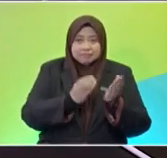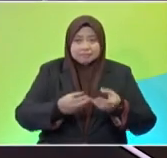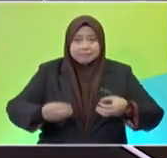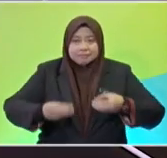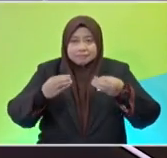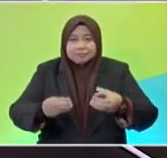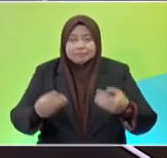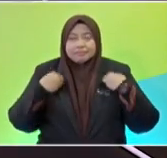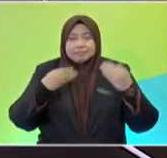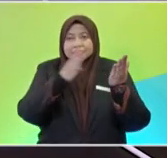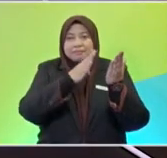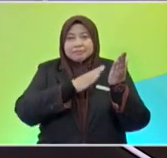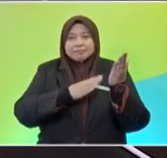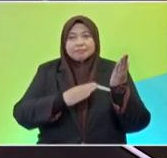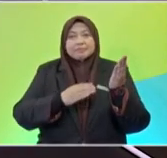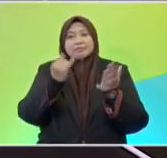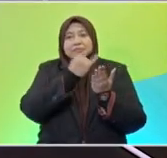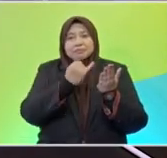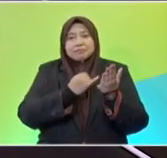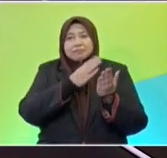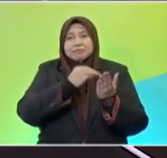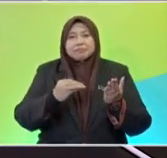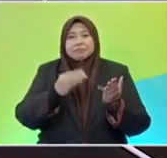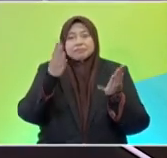batik dan juga batik